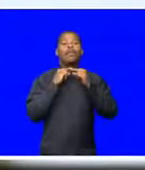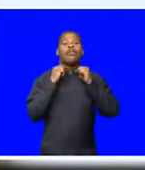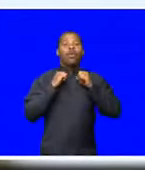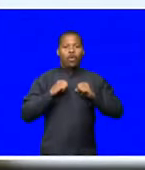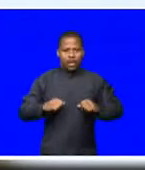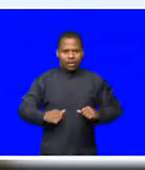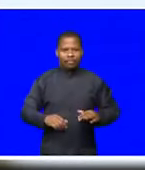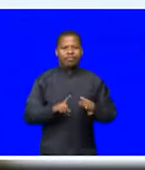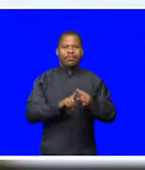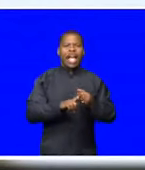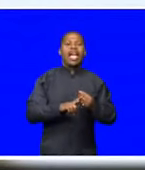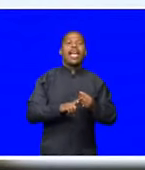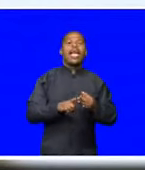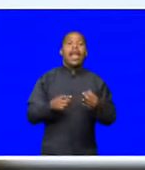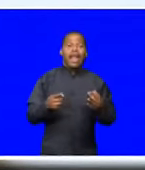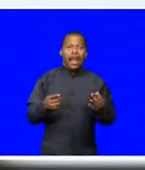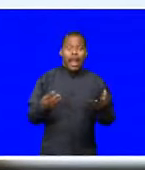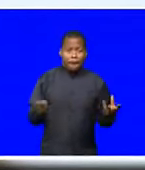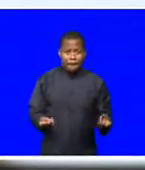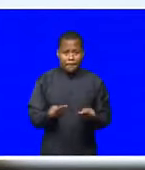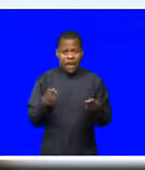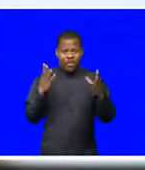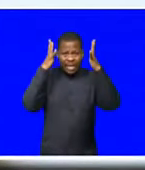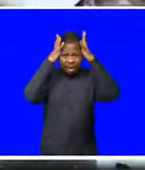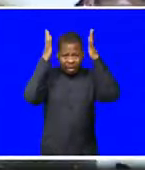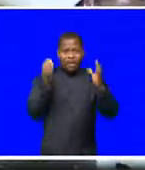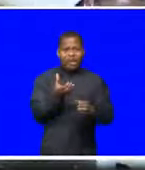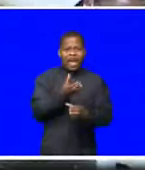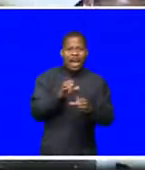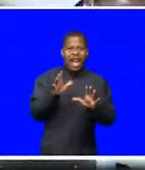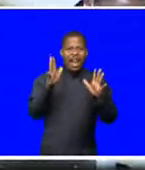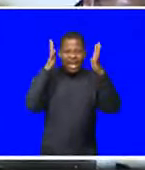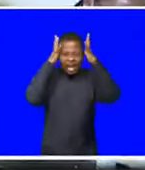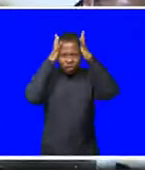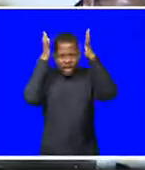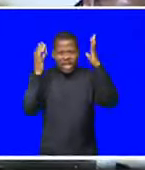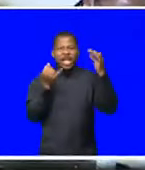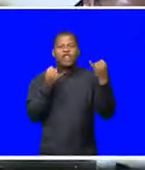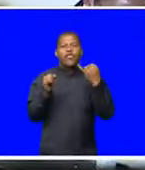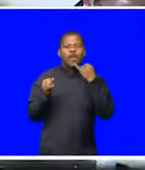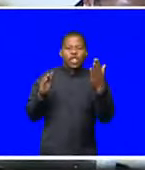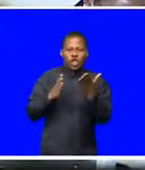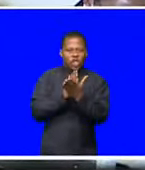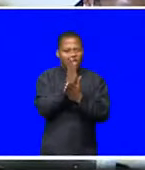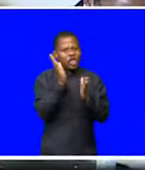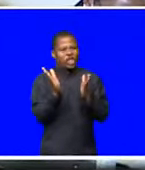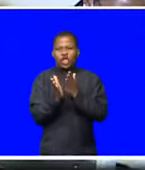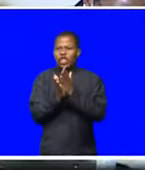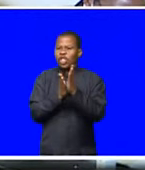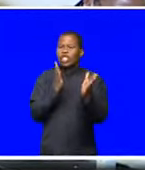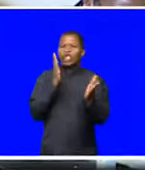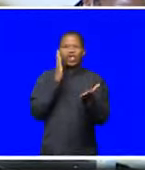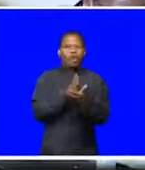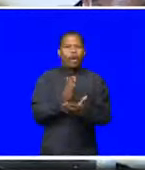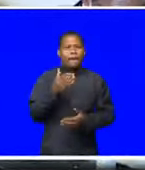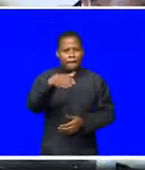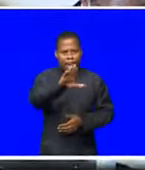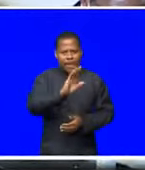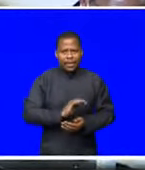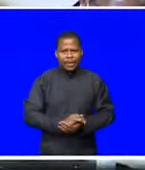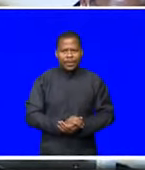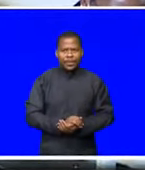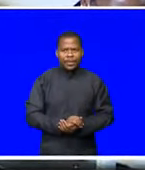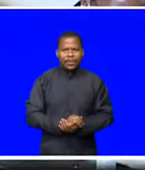nebantwana beMaswati bahambe bahambe babeke live emabala ndwane inkosi lo president enkolo kuzivisa